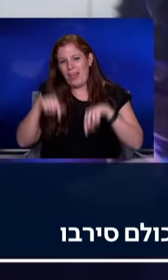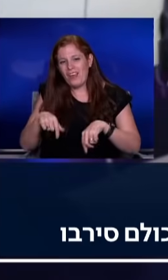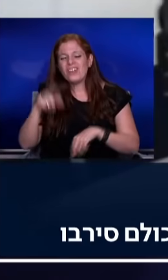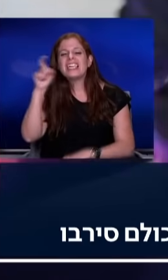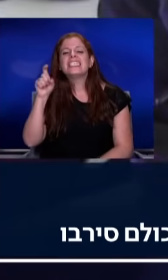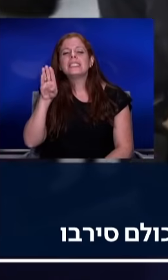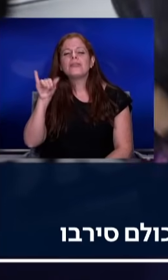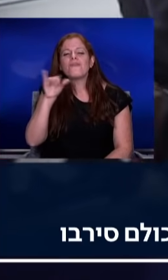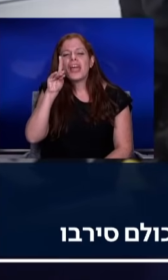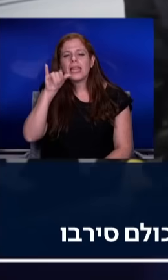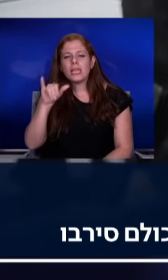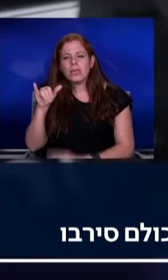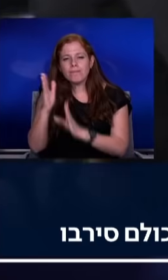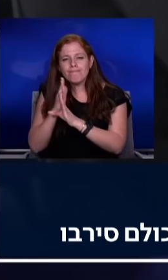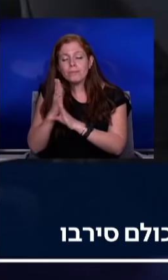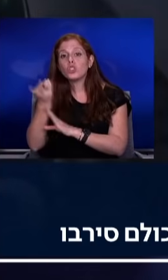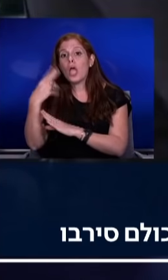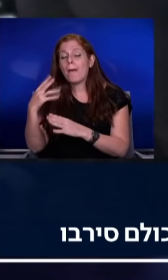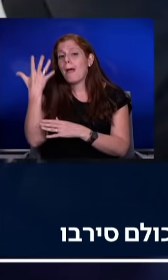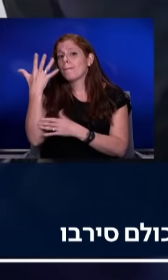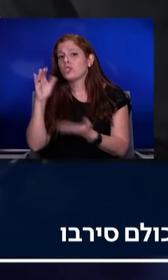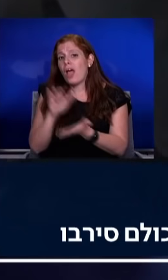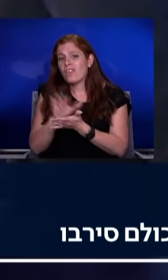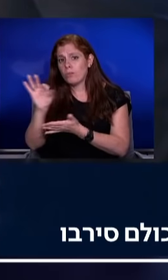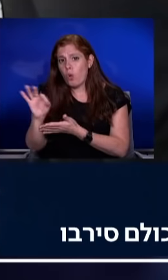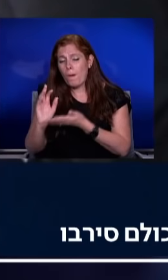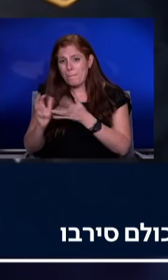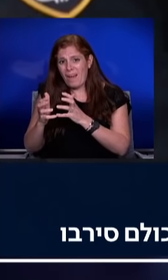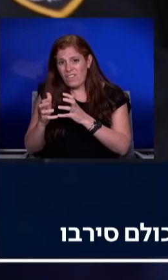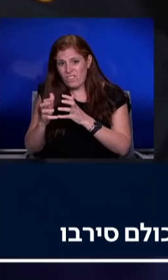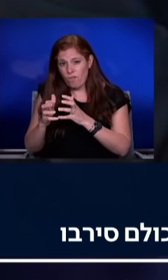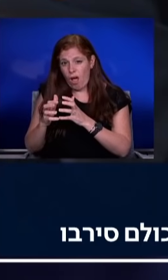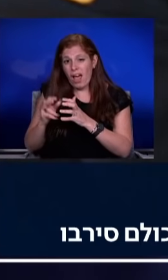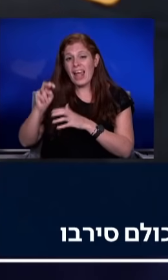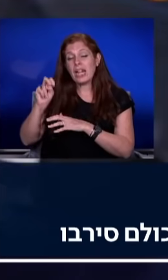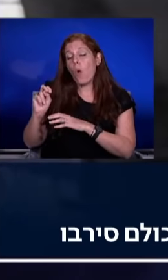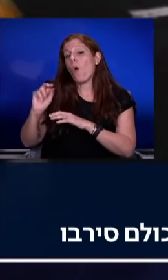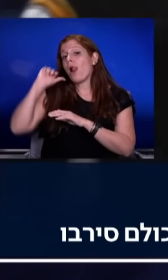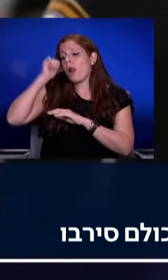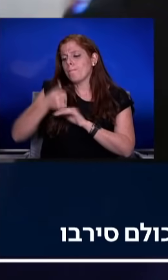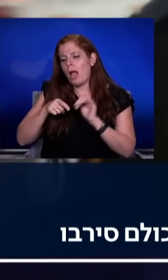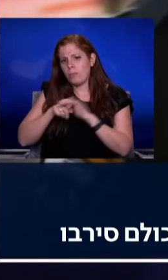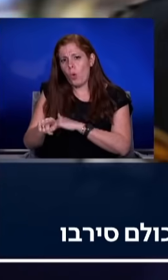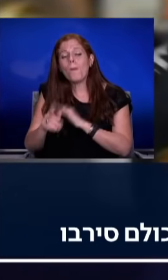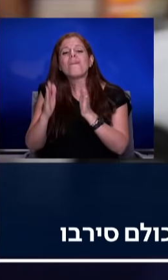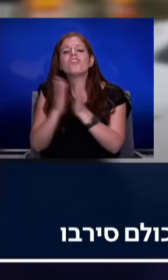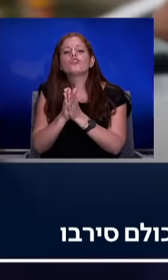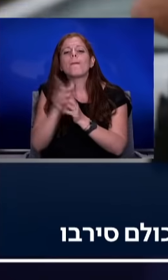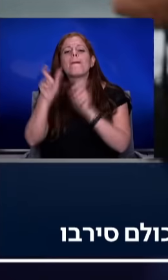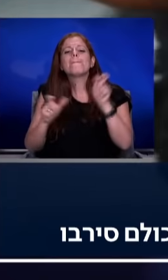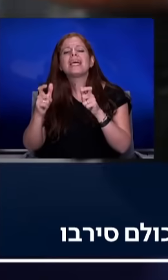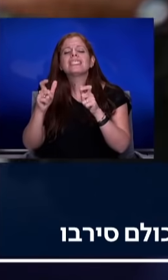היה יחד עם חמשת חבריו בכפר נאורה, בבוקר שלאחר הבריחה, מבקש שם מכמה אזרחים, תושבי